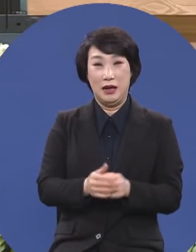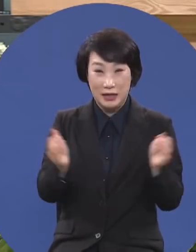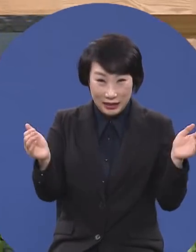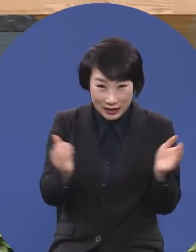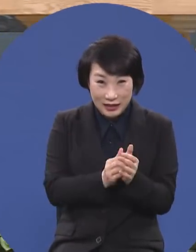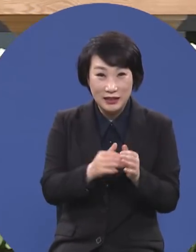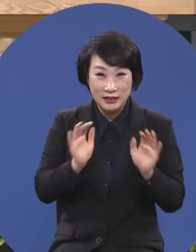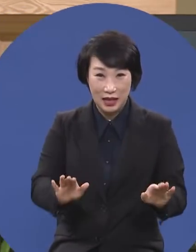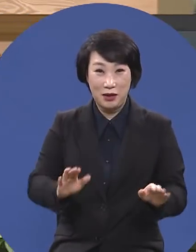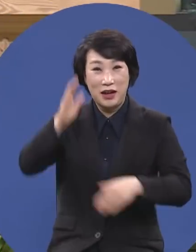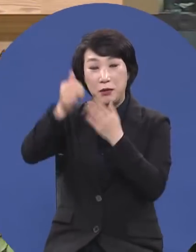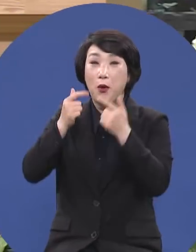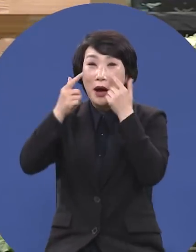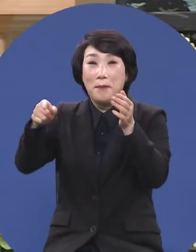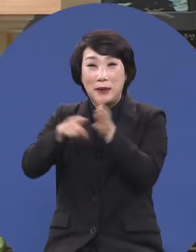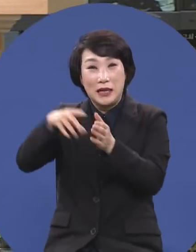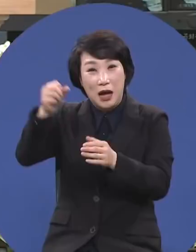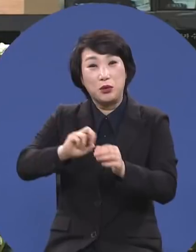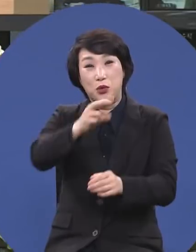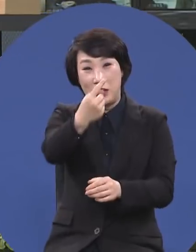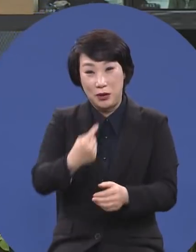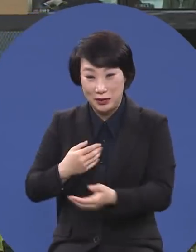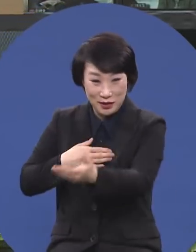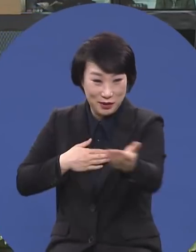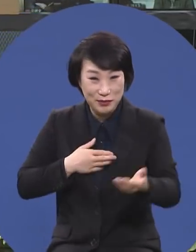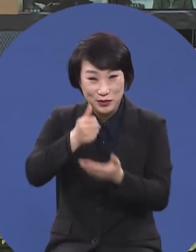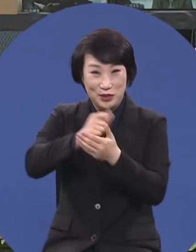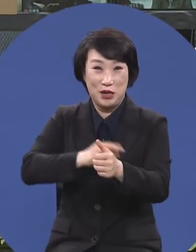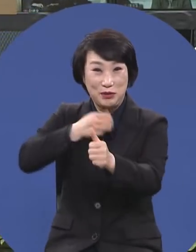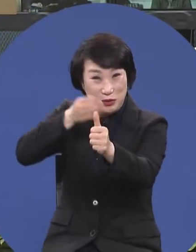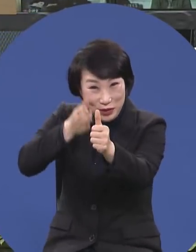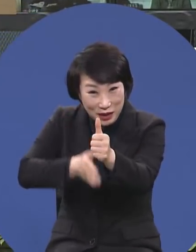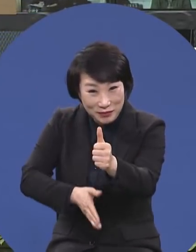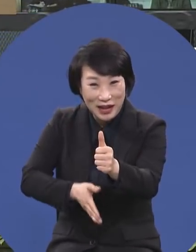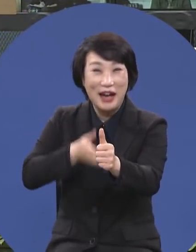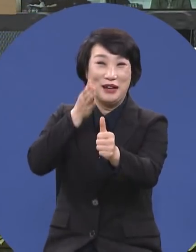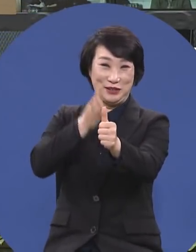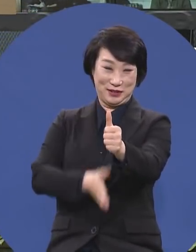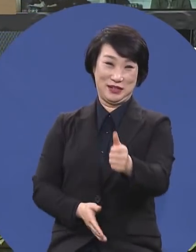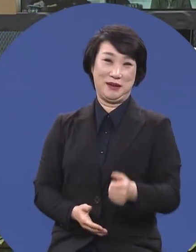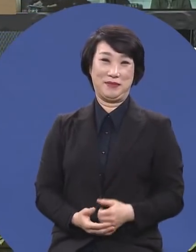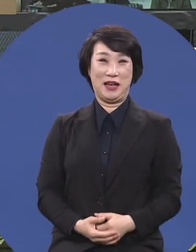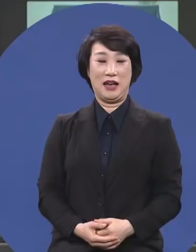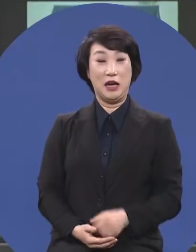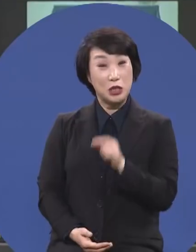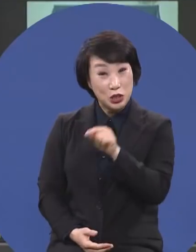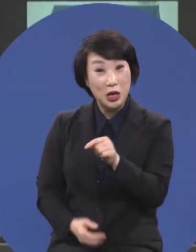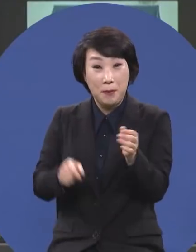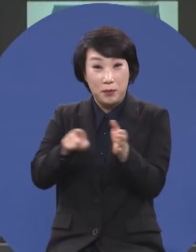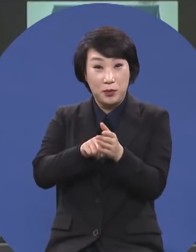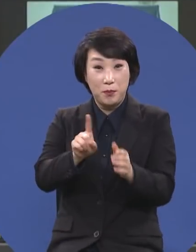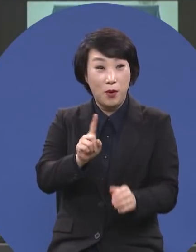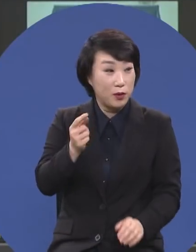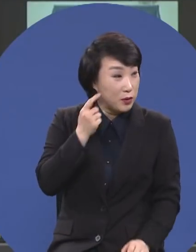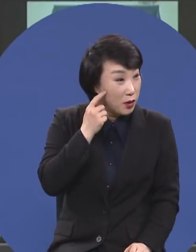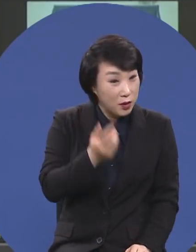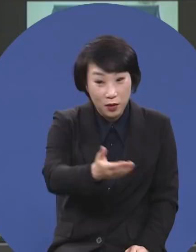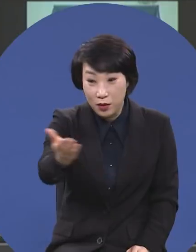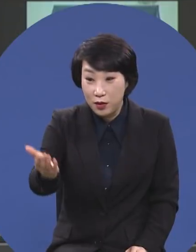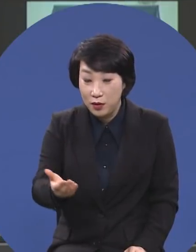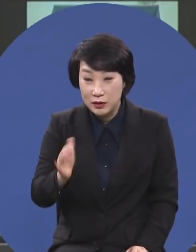돌아오시기를 주님의 이름으로 축원합니다. 축원합니다. 그게 믿음이 뭡니까?